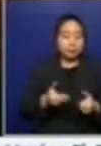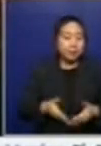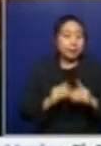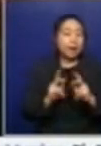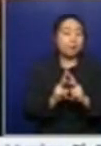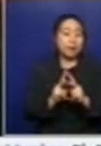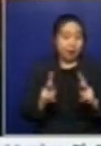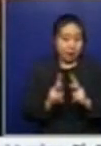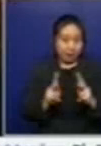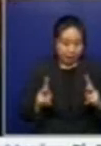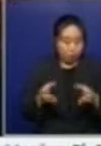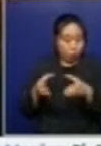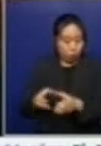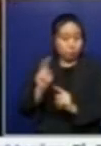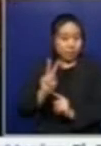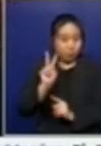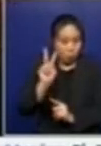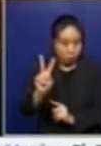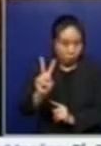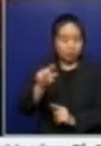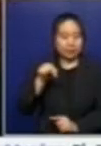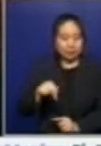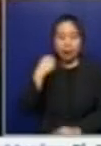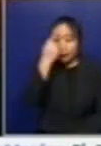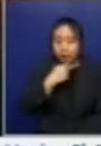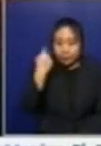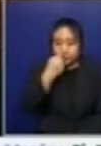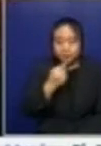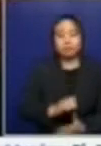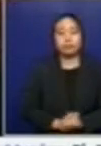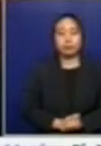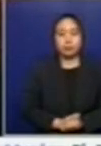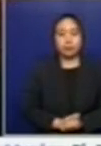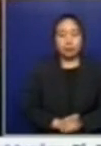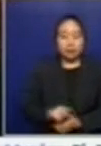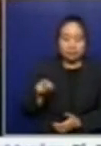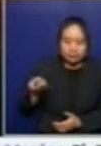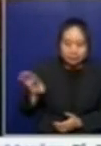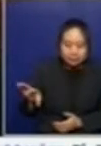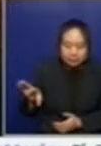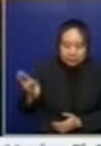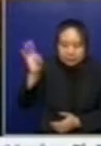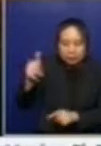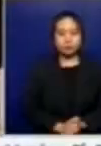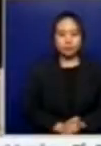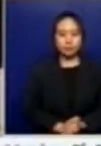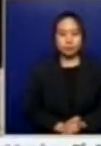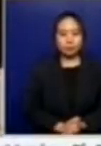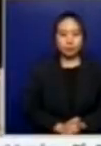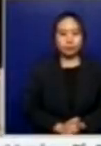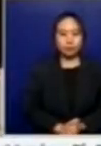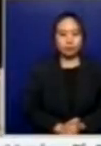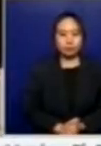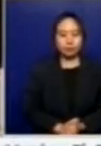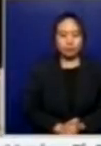ร่างรัฐธรรมนูญชุดที่2ก็ตั้งใครครับก็ไปตั้งเท่าสารพัดพิษมาเป็นประธาน